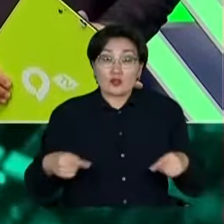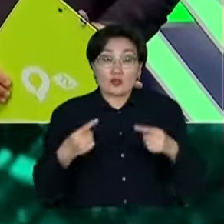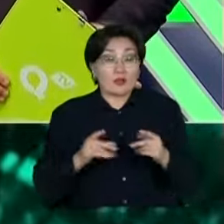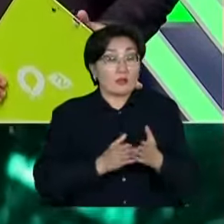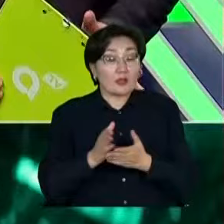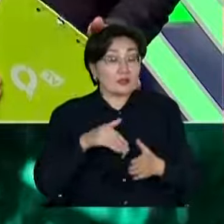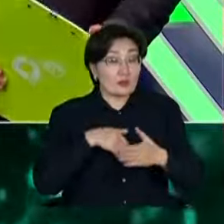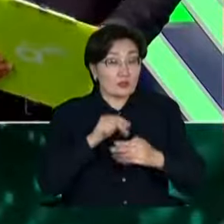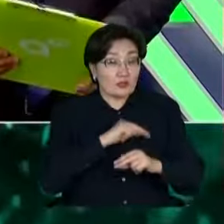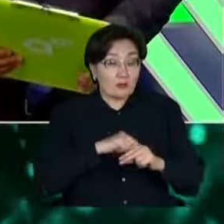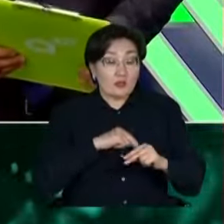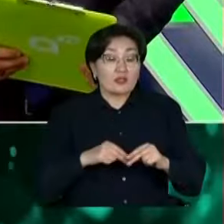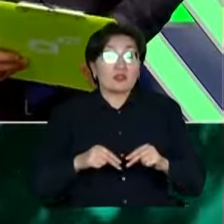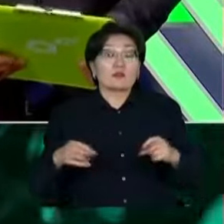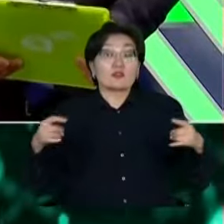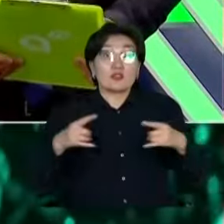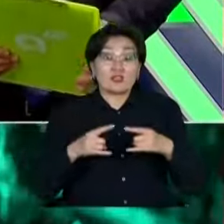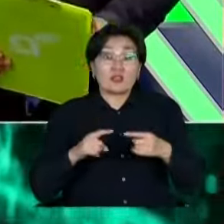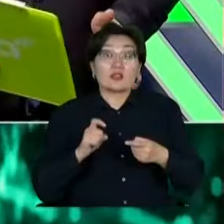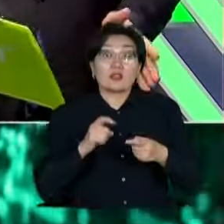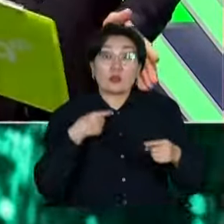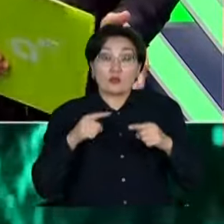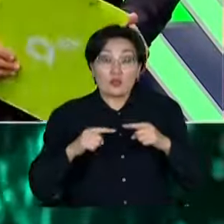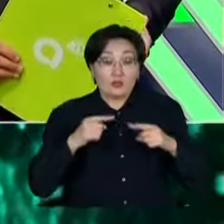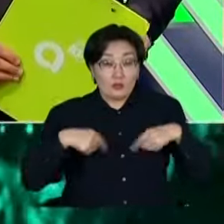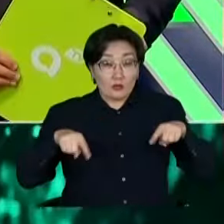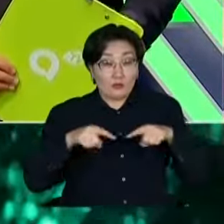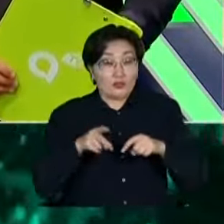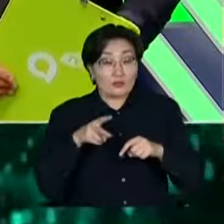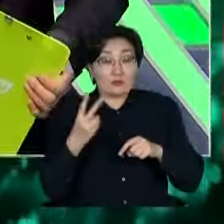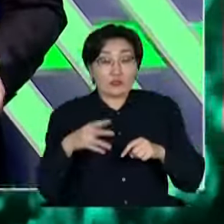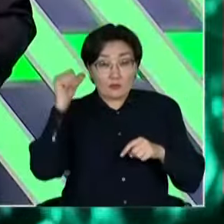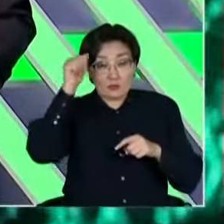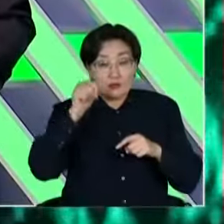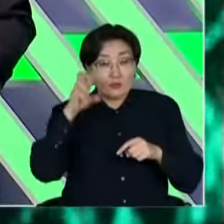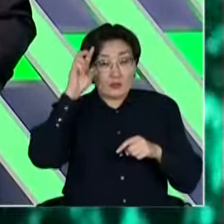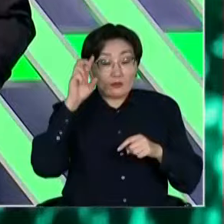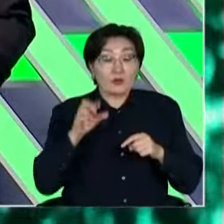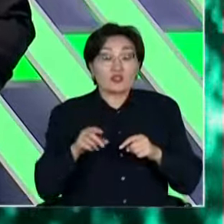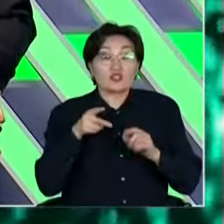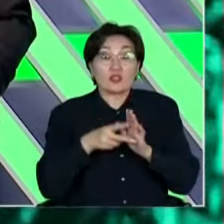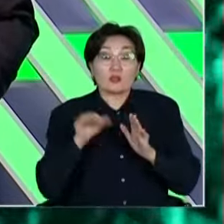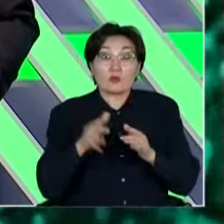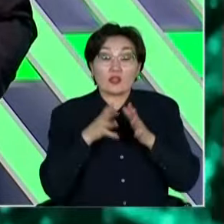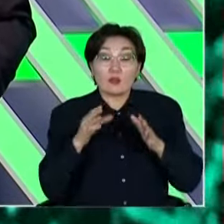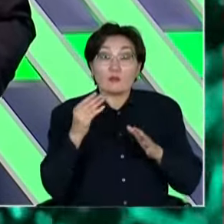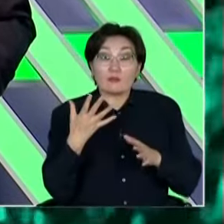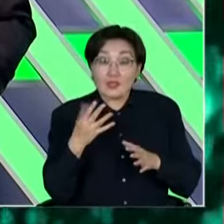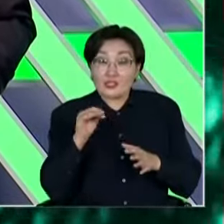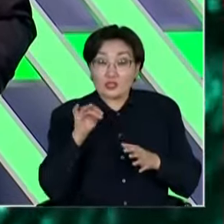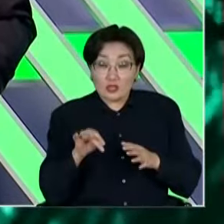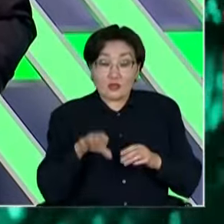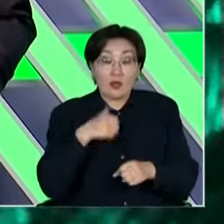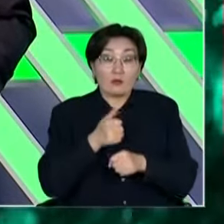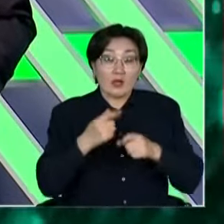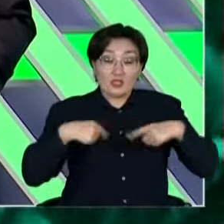жатыр. Телекоммуникация операторының мәлімдеуінше, 2025 жылға қарай елде 7000-нан астам 5G базалық станциясын